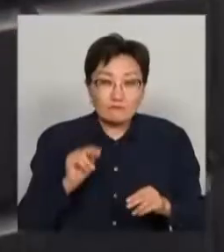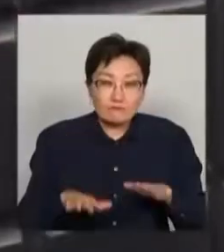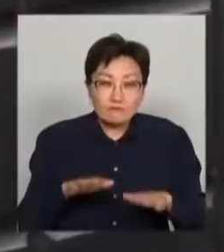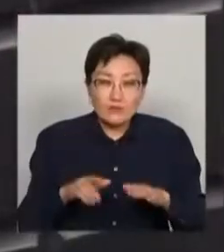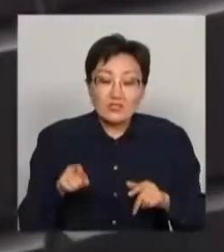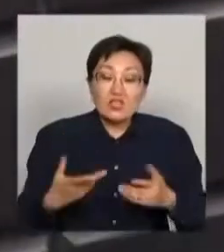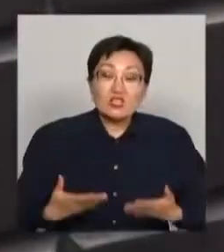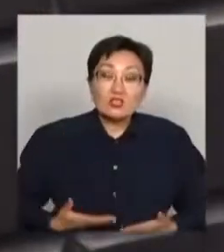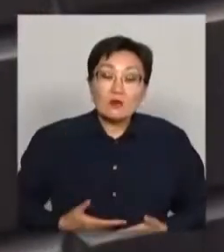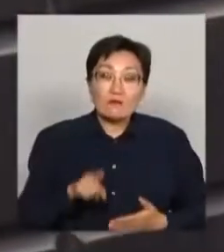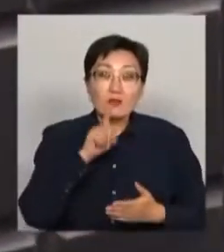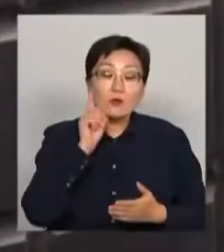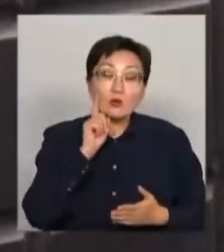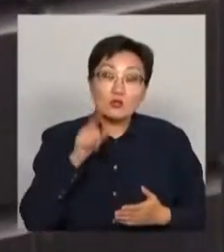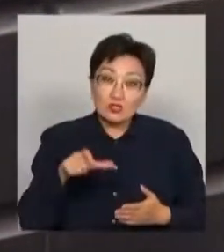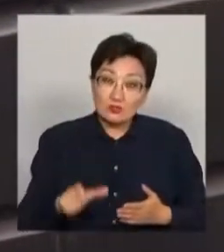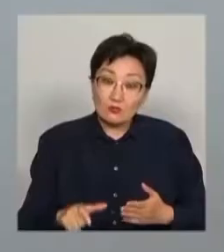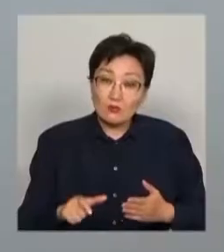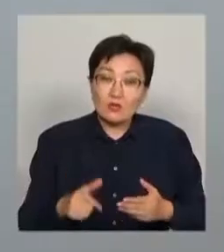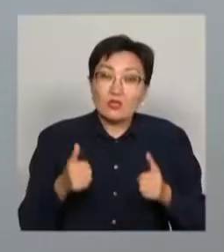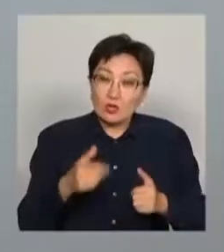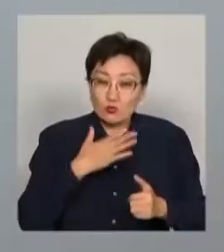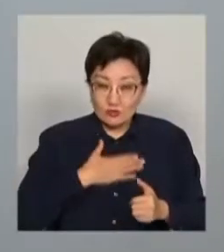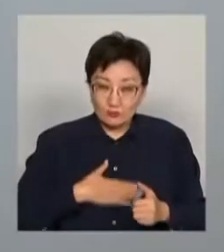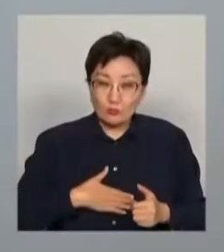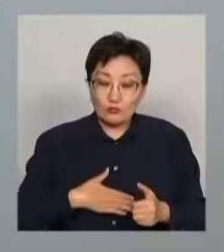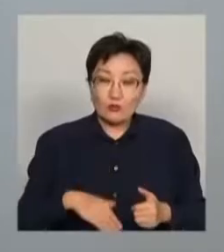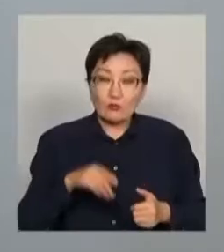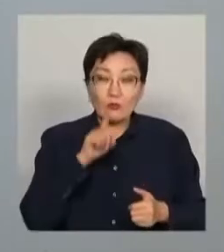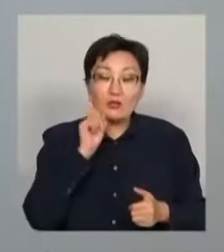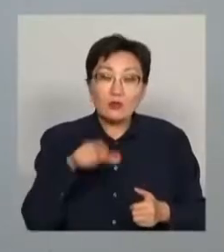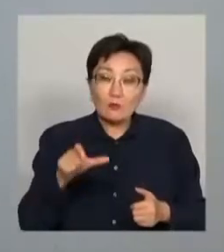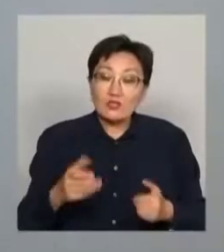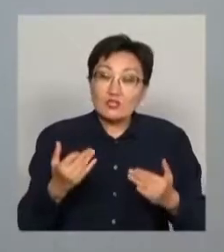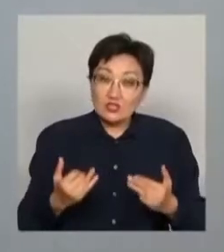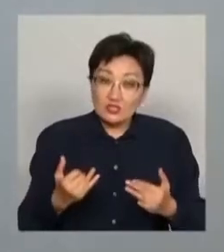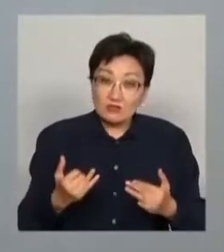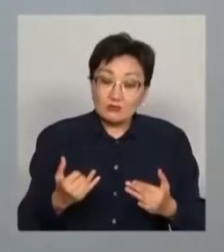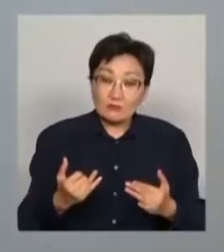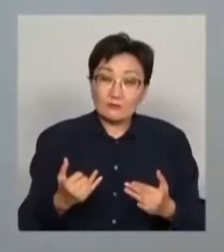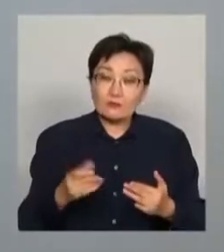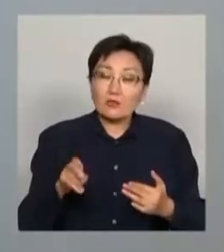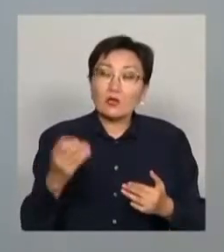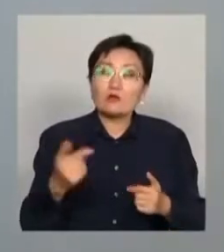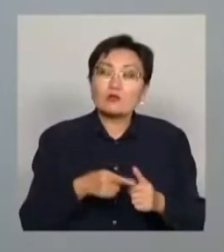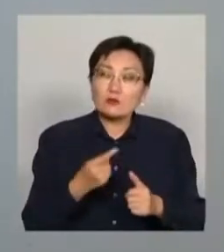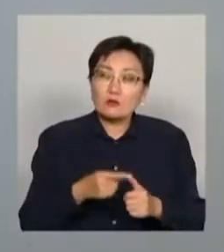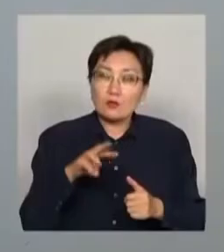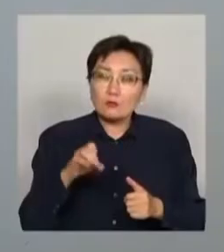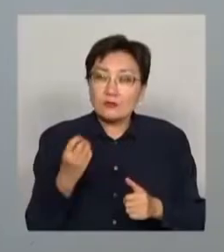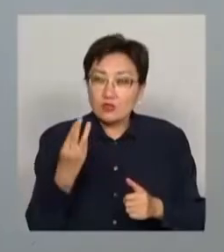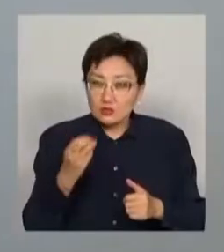Здесь живет молодой человек, хороший, спокойный. Сейчас? Да. А как его зовут?